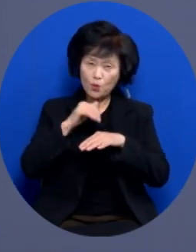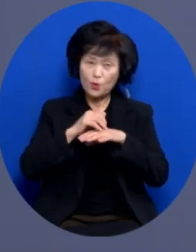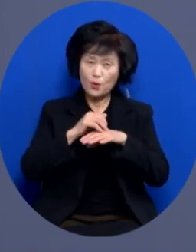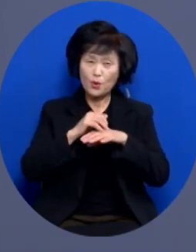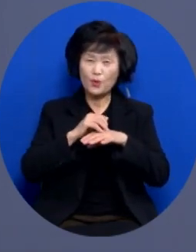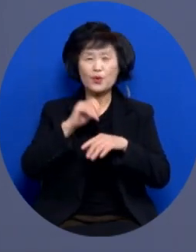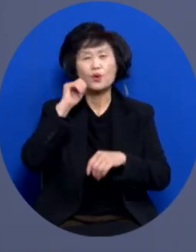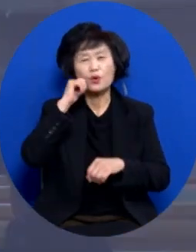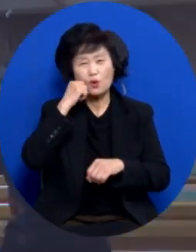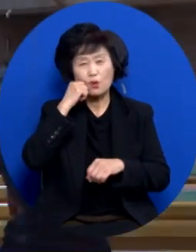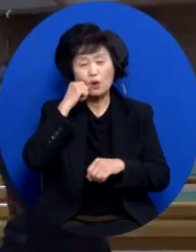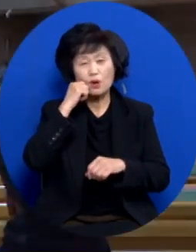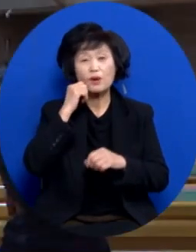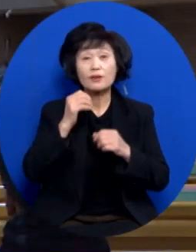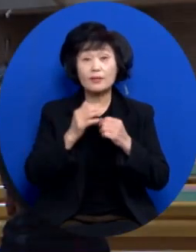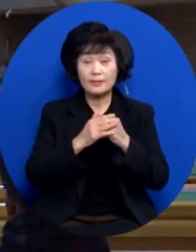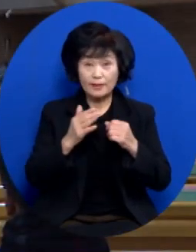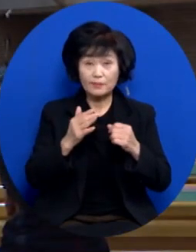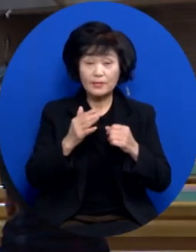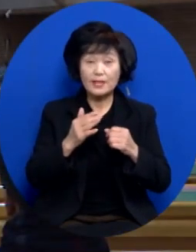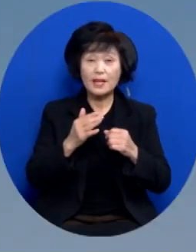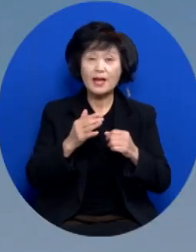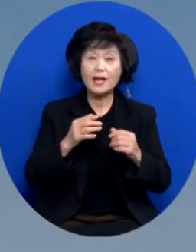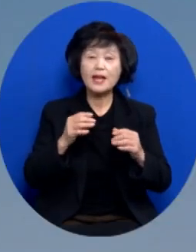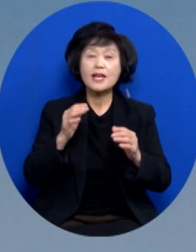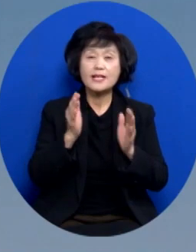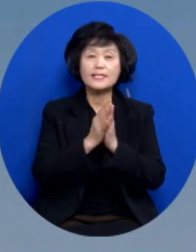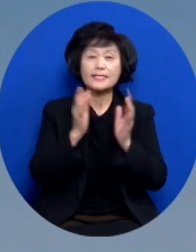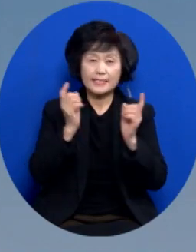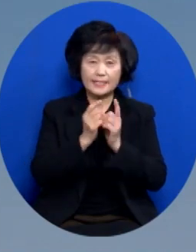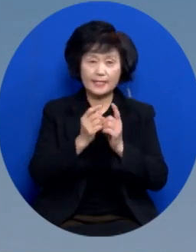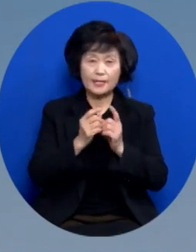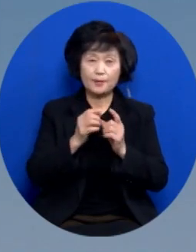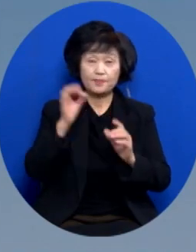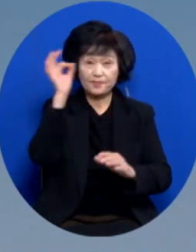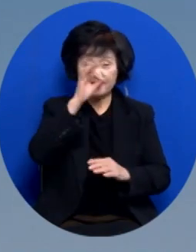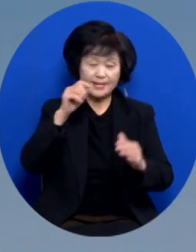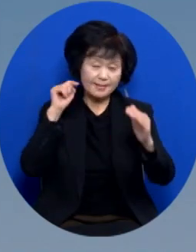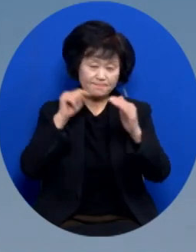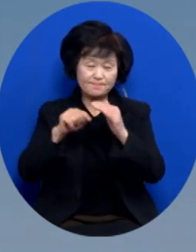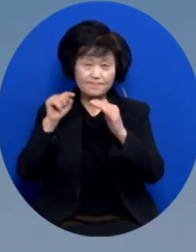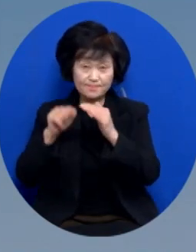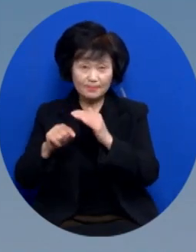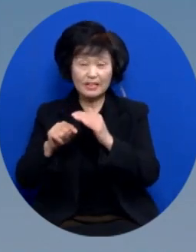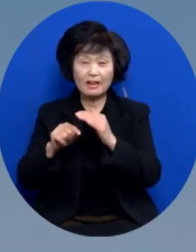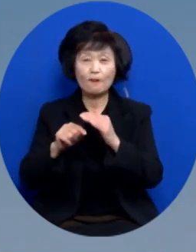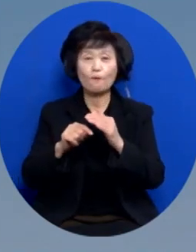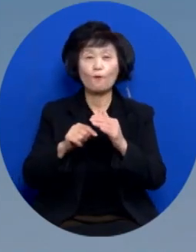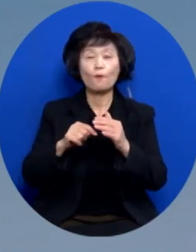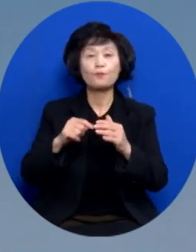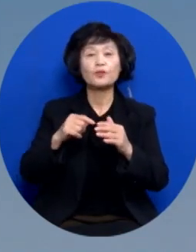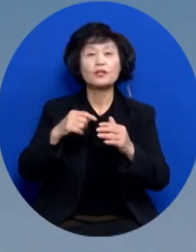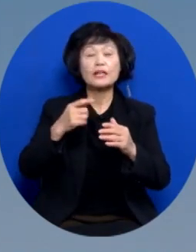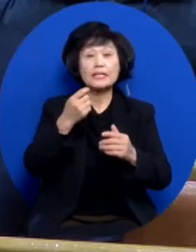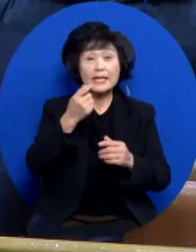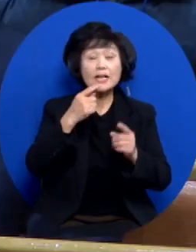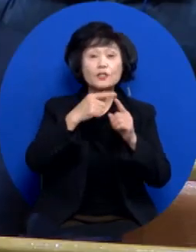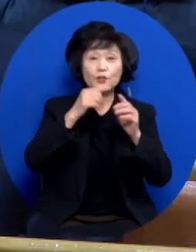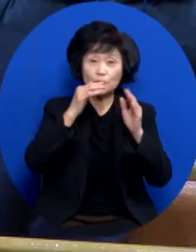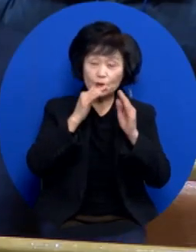수가 없었습니다. 그래서 이제 찾아가야 되겠다. 그래서 직접 제가 찾아가서 작은